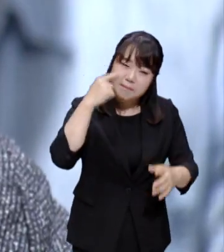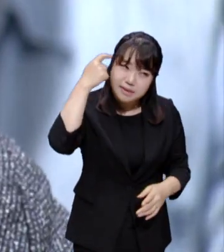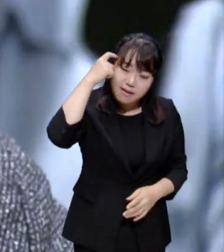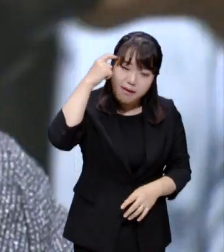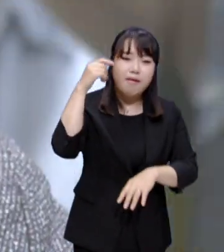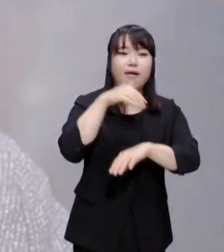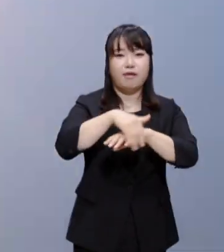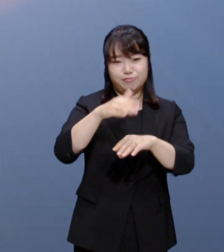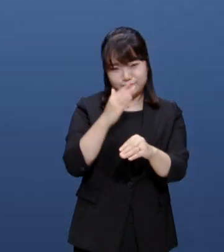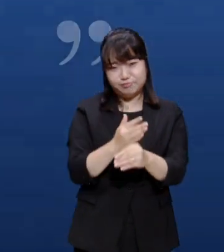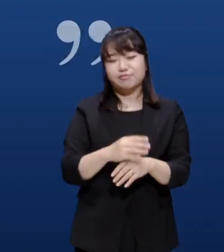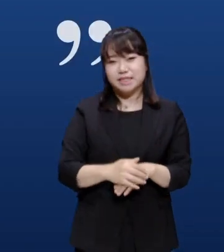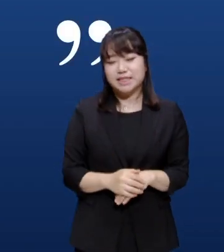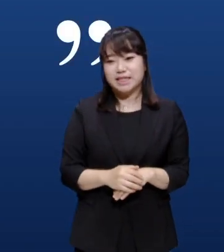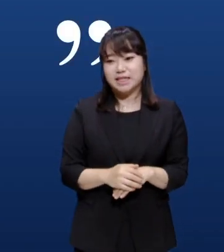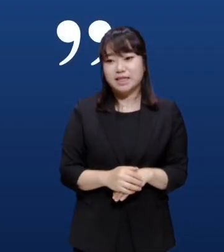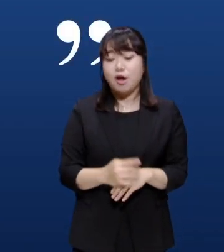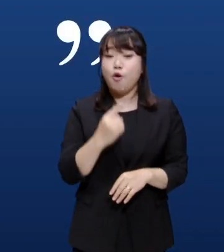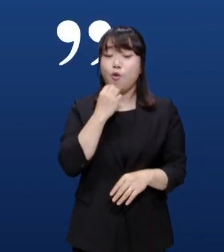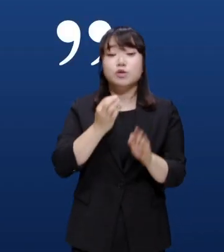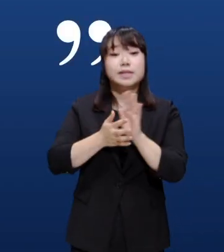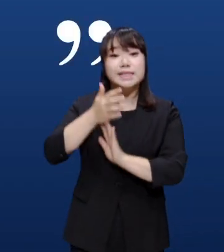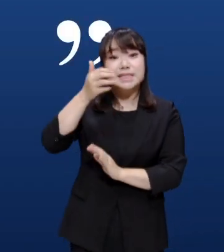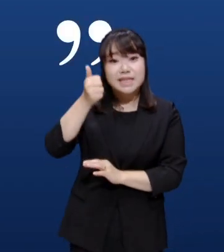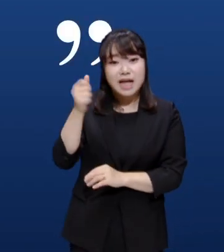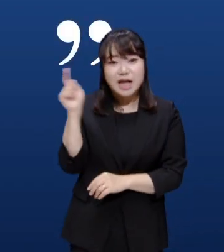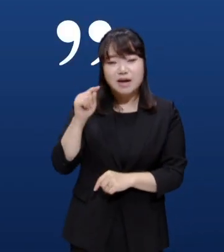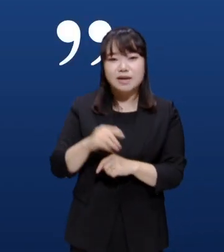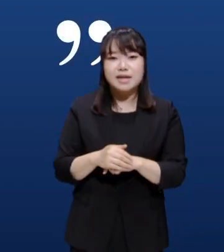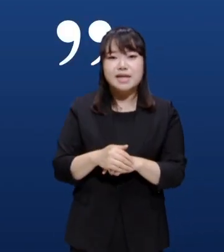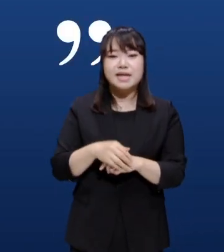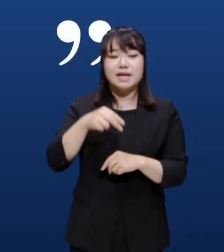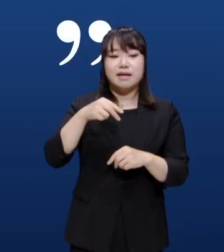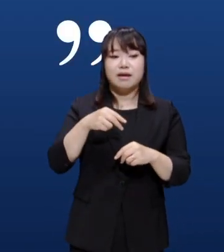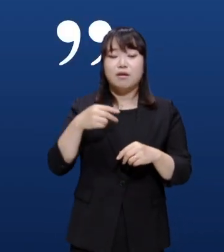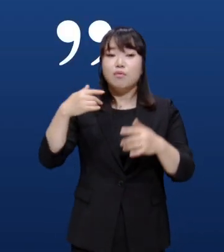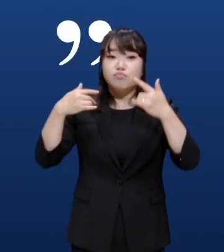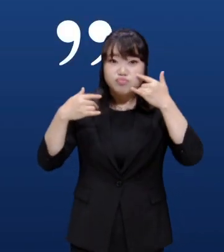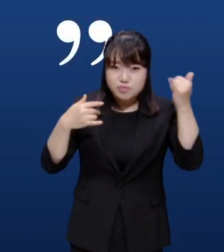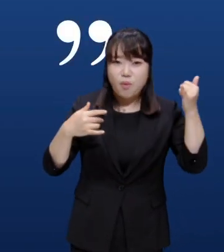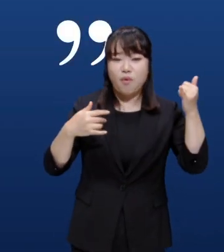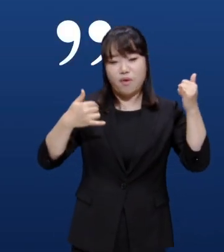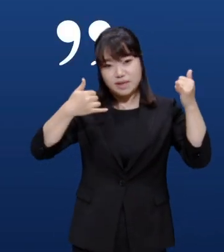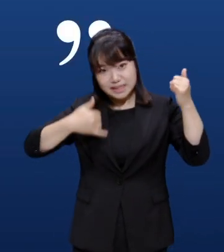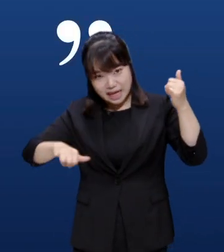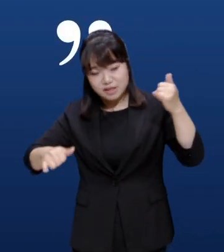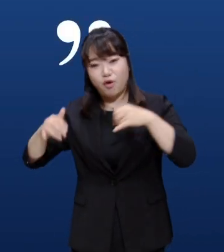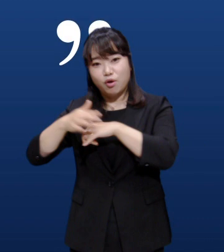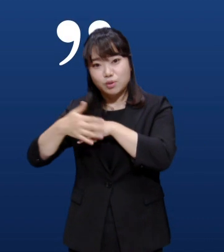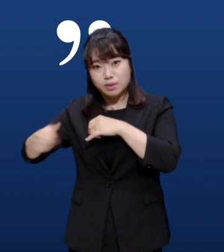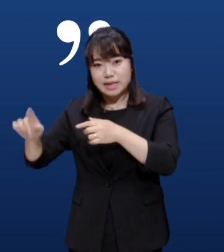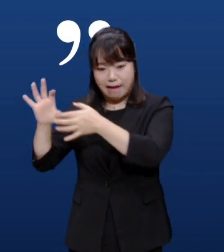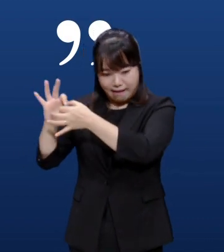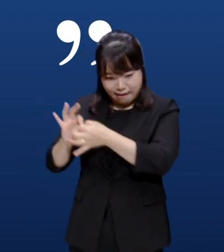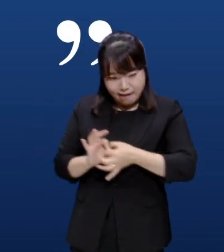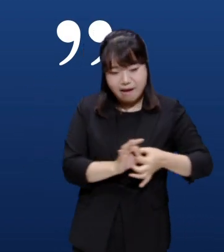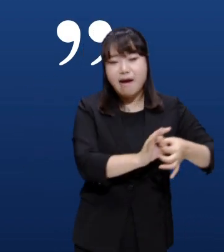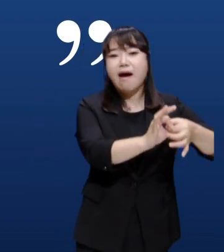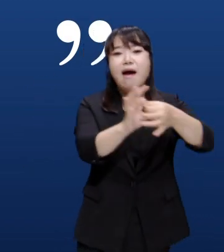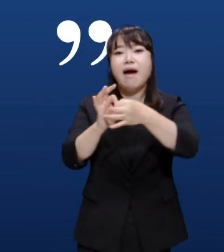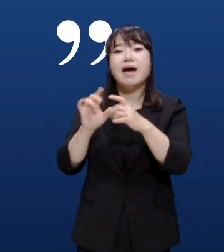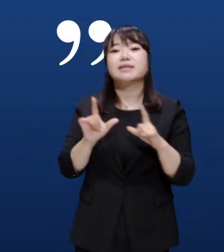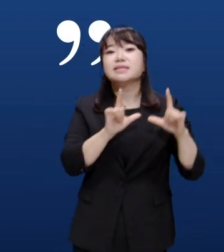있습니다. 오 시장은 세대공존형 주택을 우리가 처한 사회 문제를 완충하는 역할을 할 주택